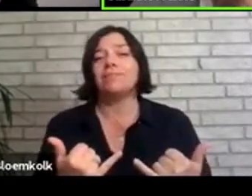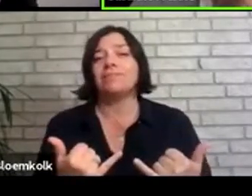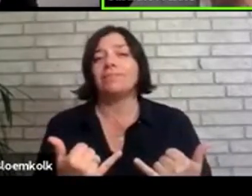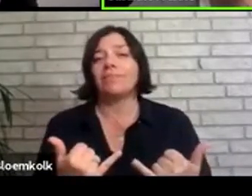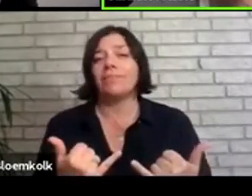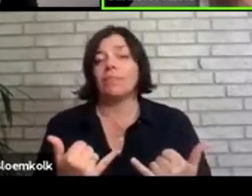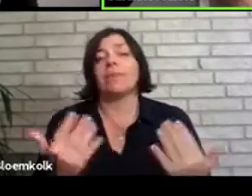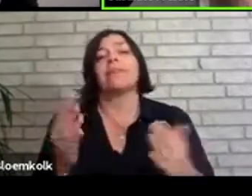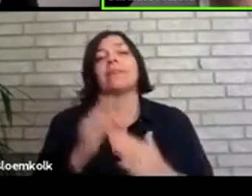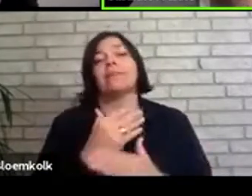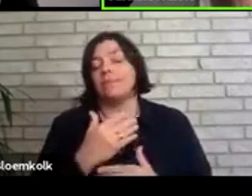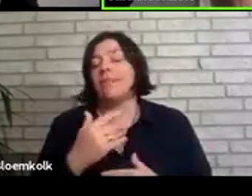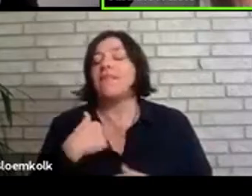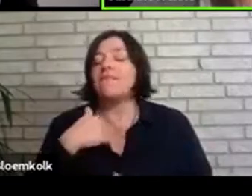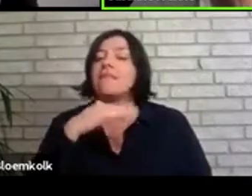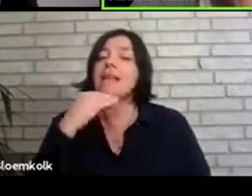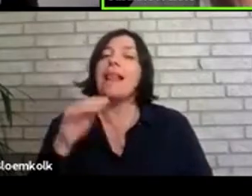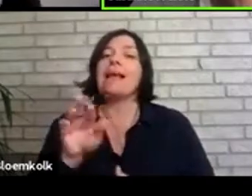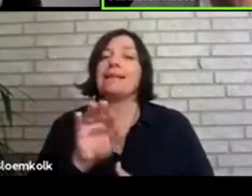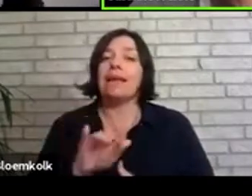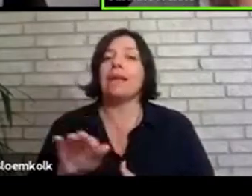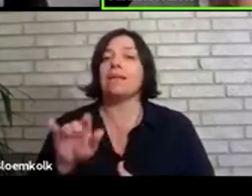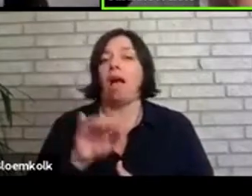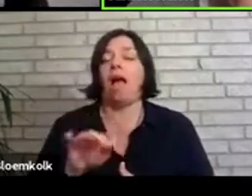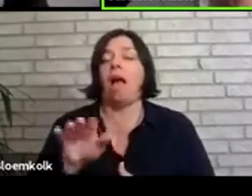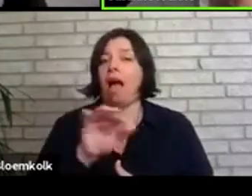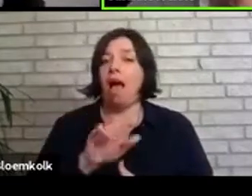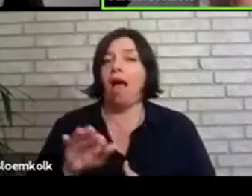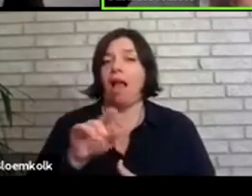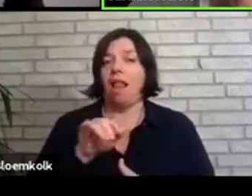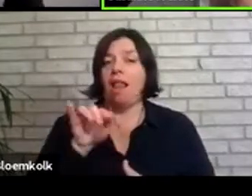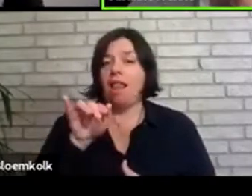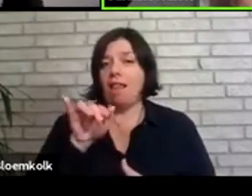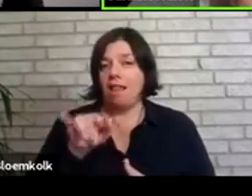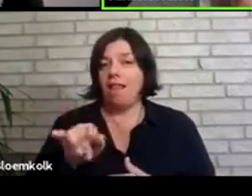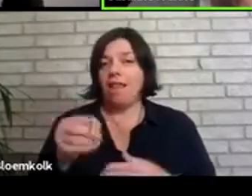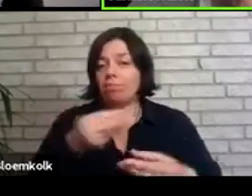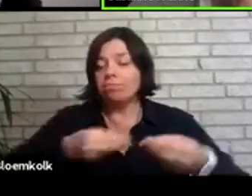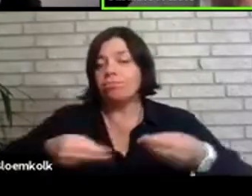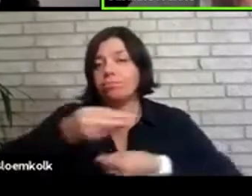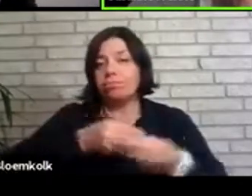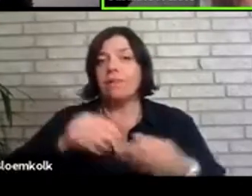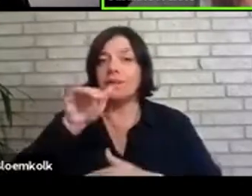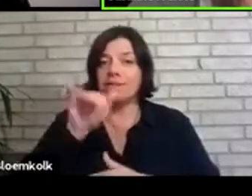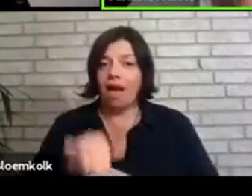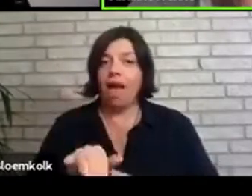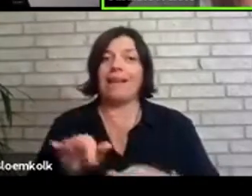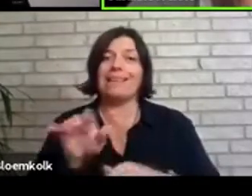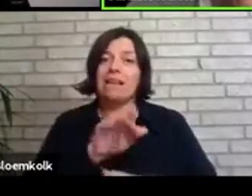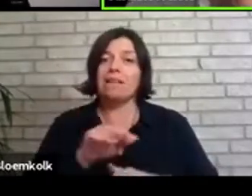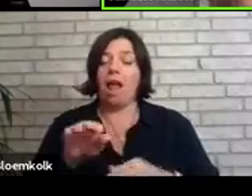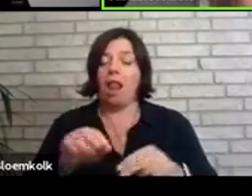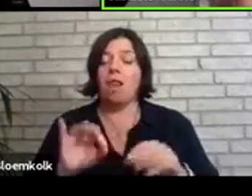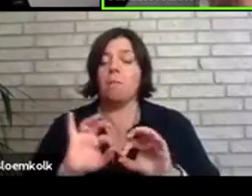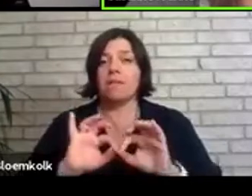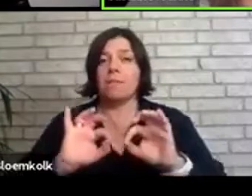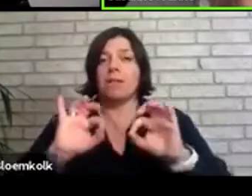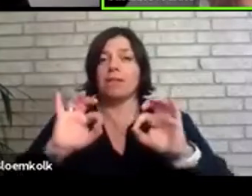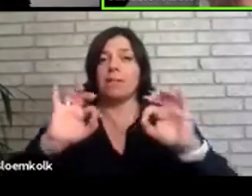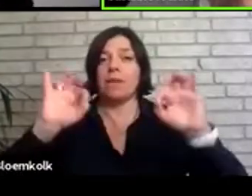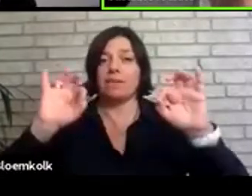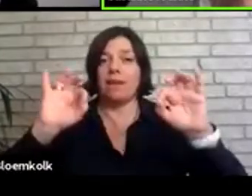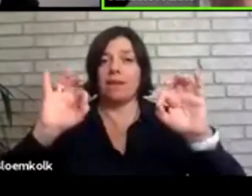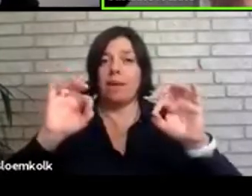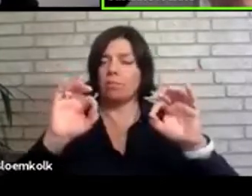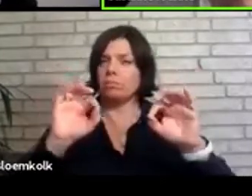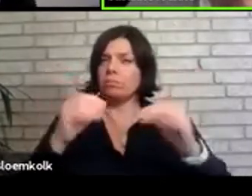digitale Live-Verfahren haben, wo wir digital viel bessere Abstimmungen und solche Formate machen können, das vermisse ich